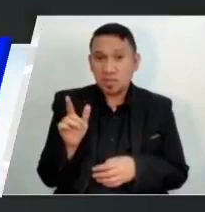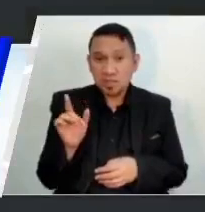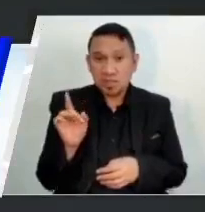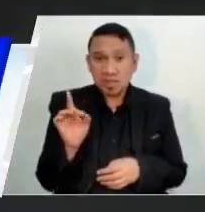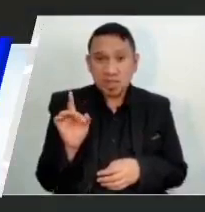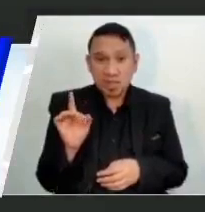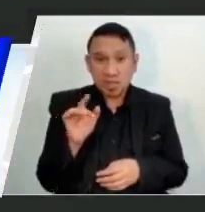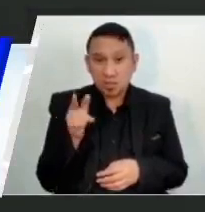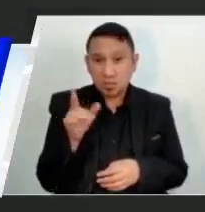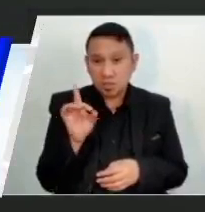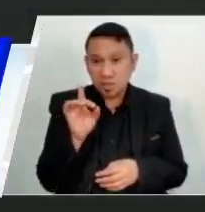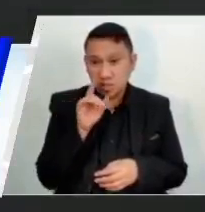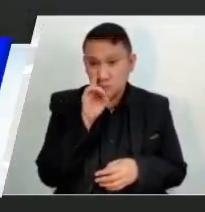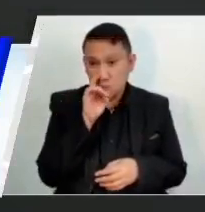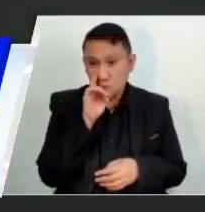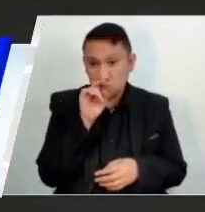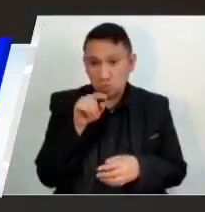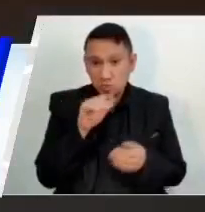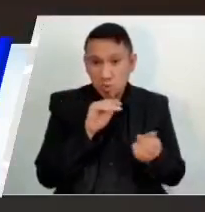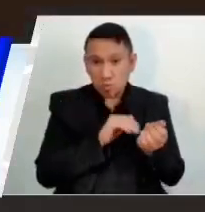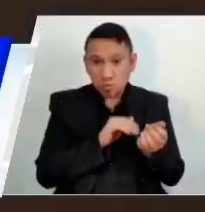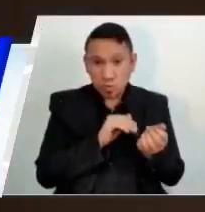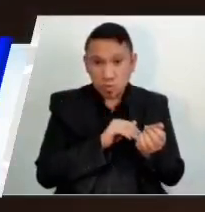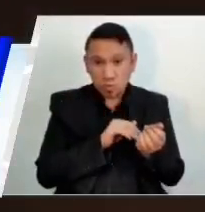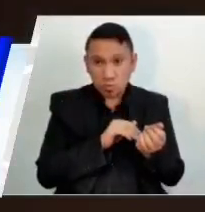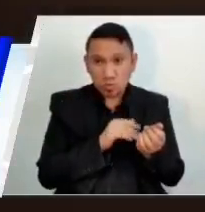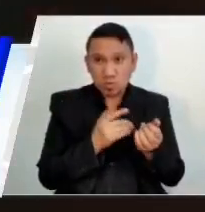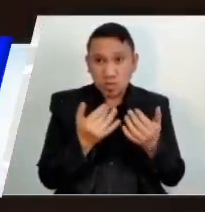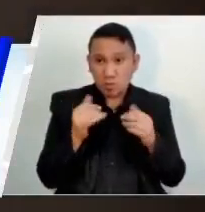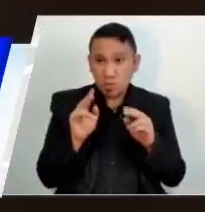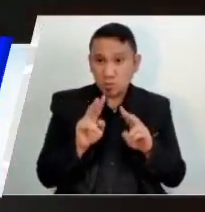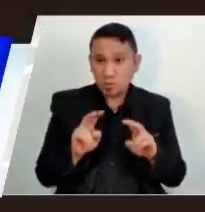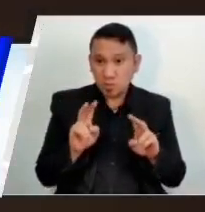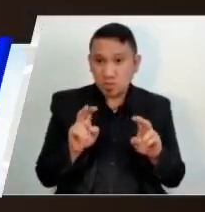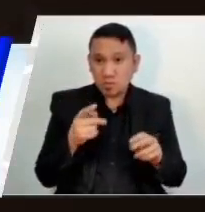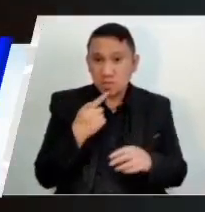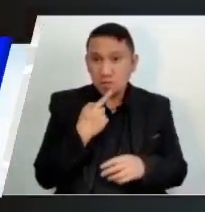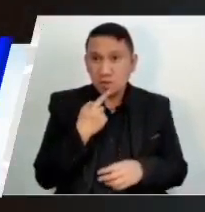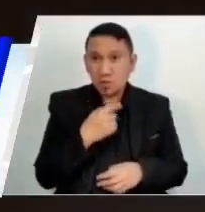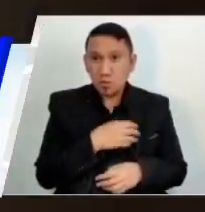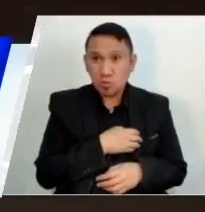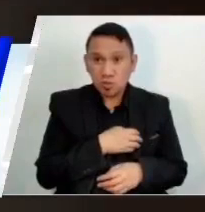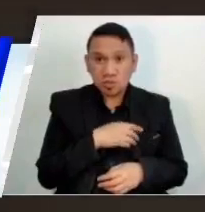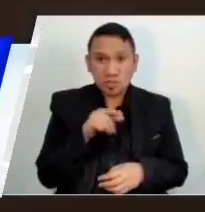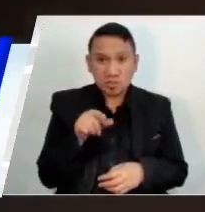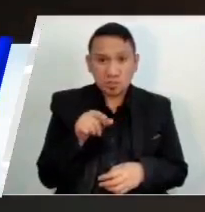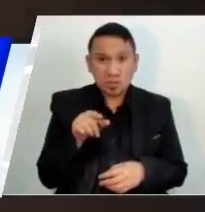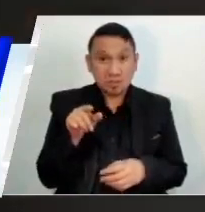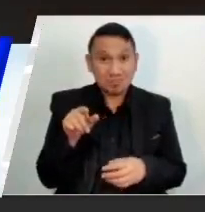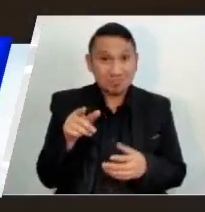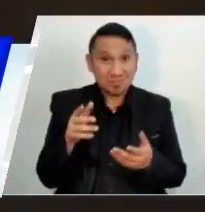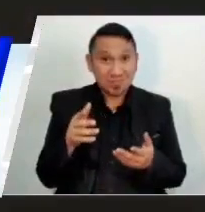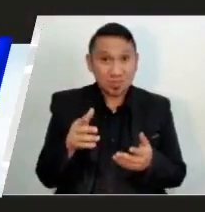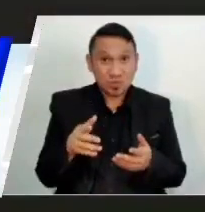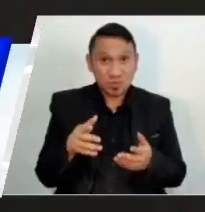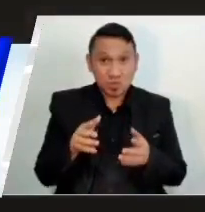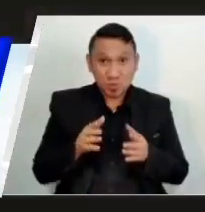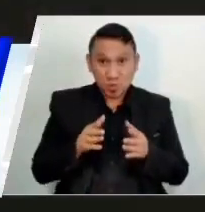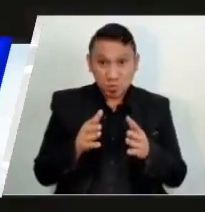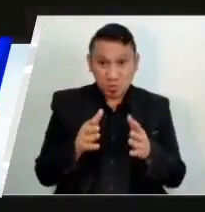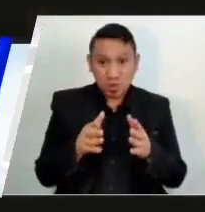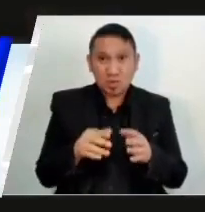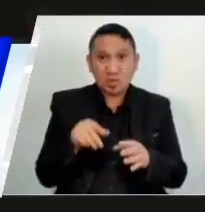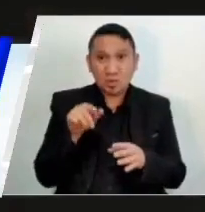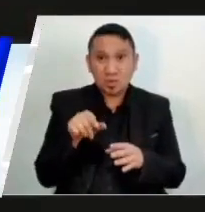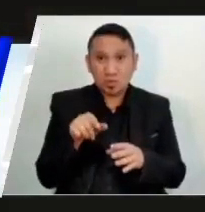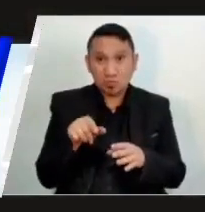Kudarat Provincial Hospital. Batay sa investigasyon ng mga pulis, habang nasa National Highway ng Buluan, nag-overtake ang mga suspect